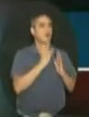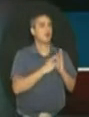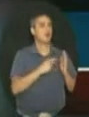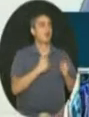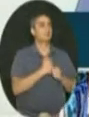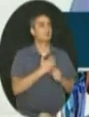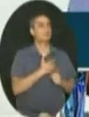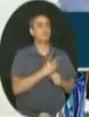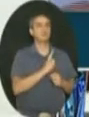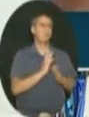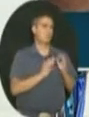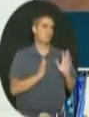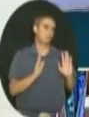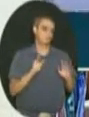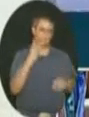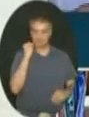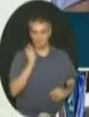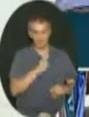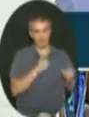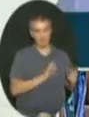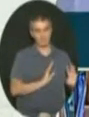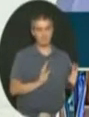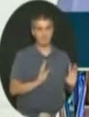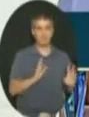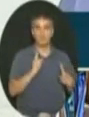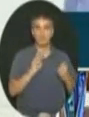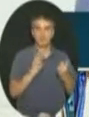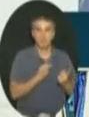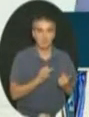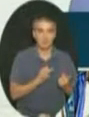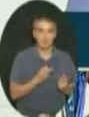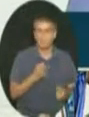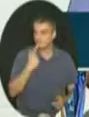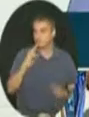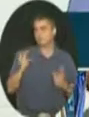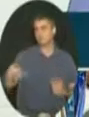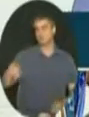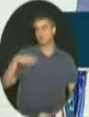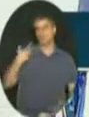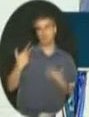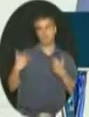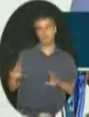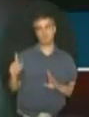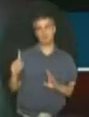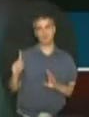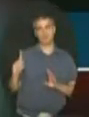עושר ולא במשפט. זה נהנה וזה לא חסר. מה שקרה במקרה הזה, הציבור חסר, אל תשכח. רגע,